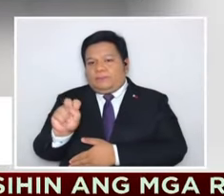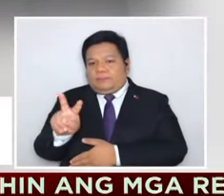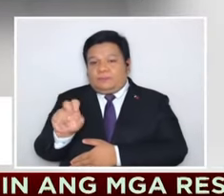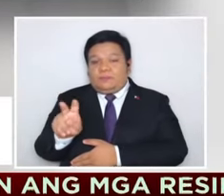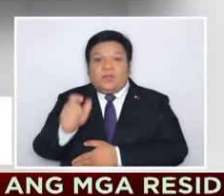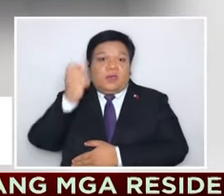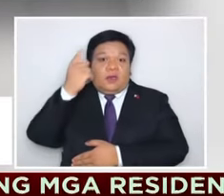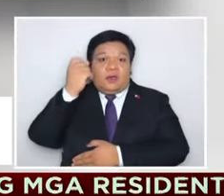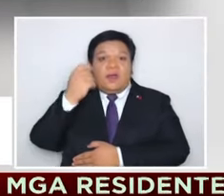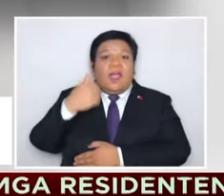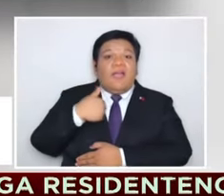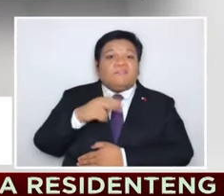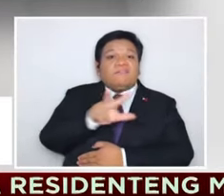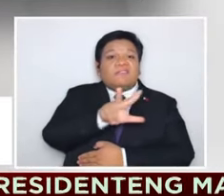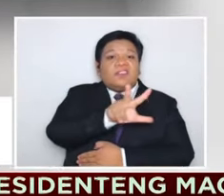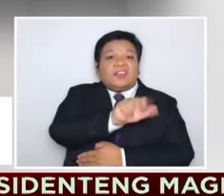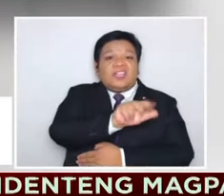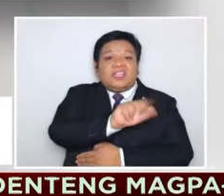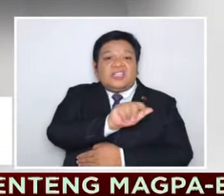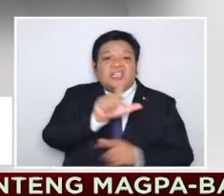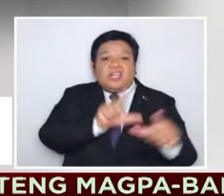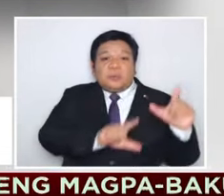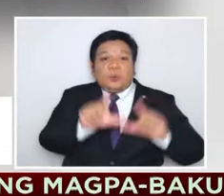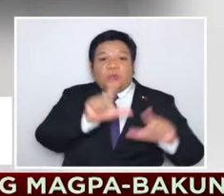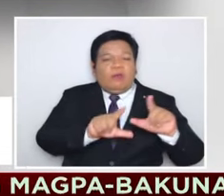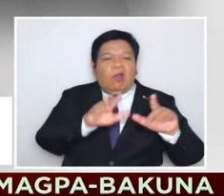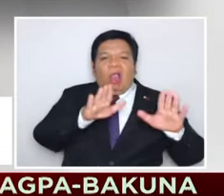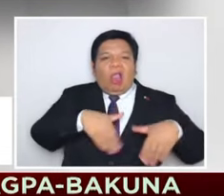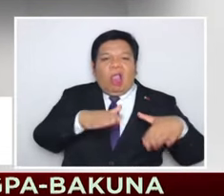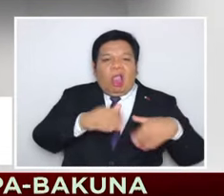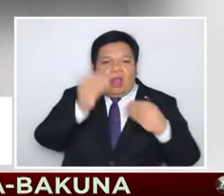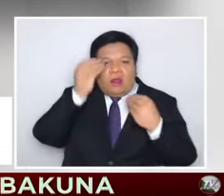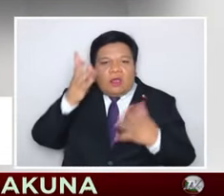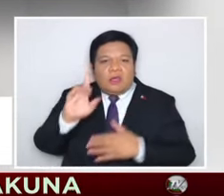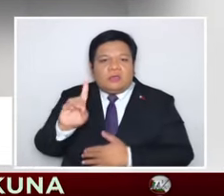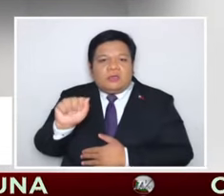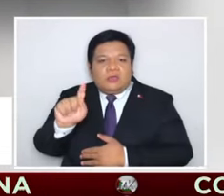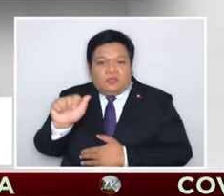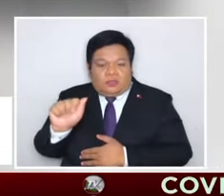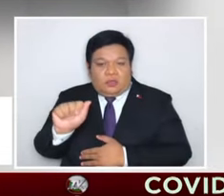hindi nakapagsumite ng kanilang datos. Pumalo na sa